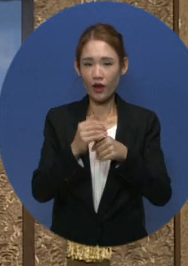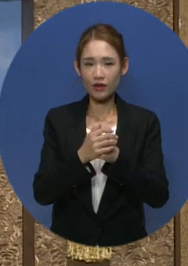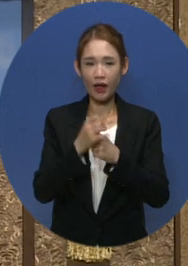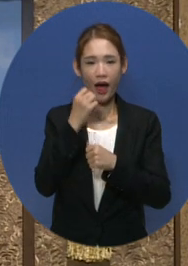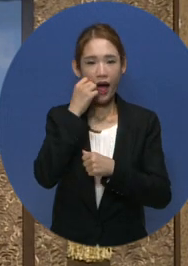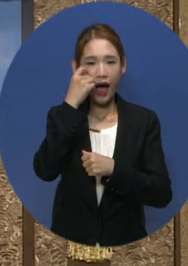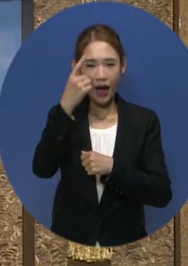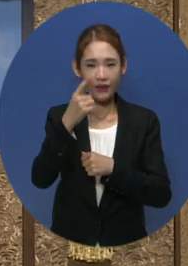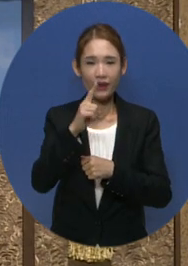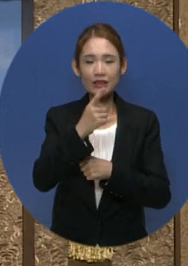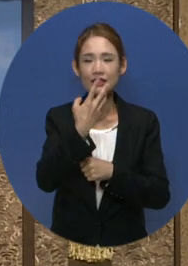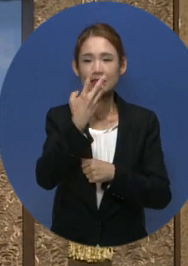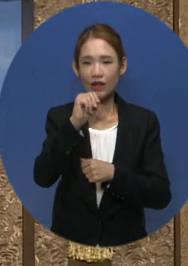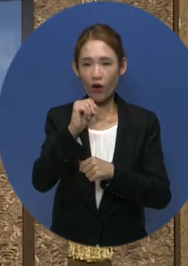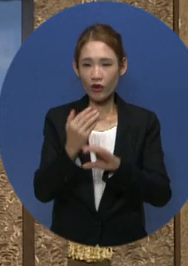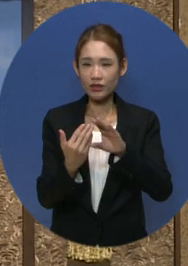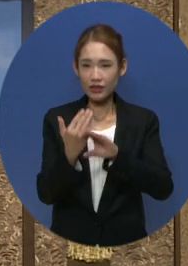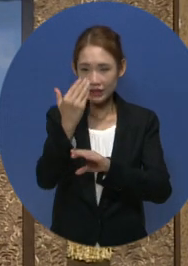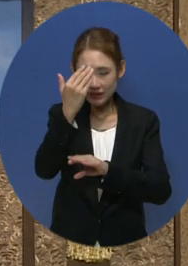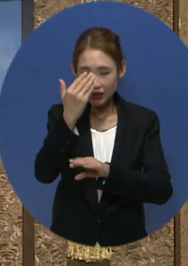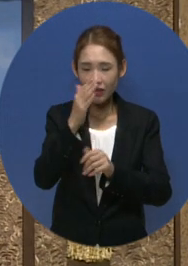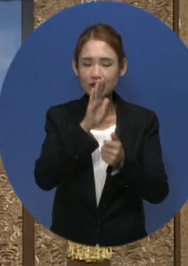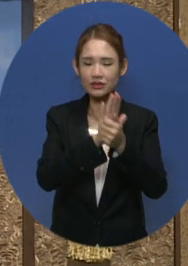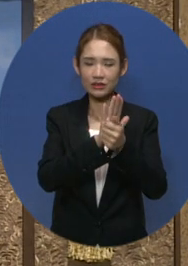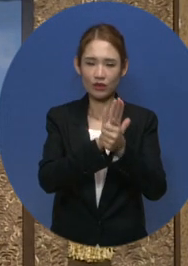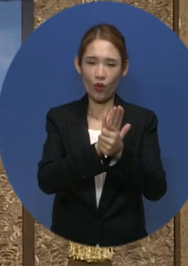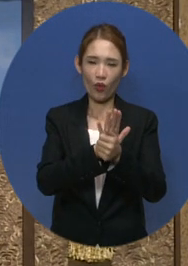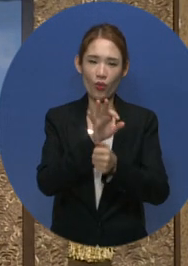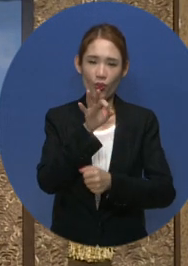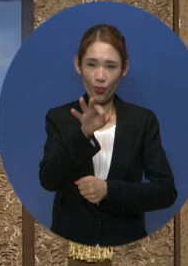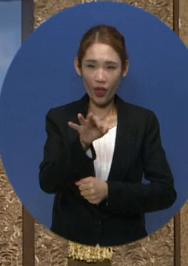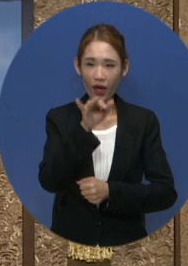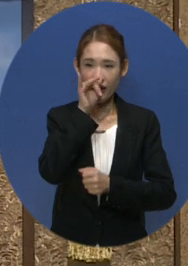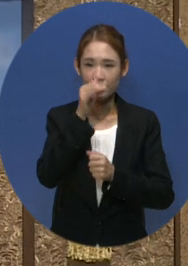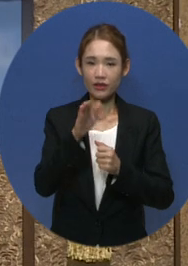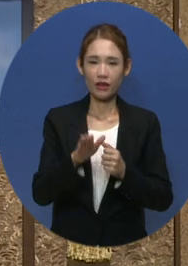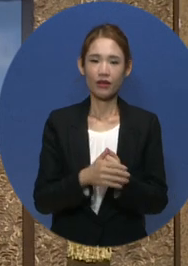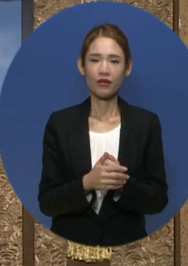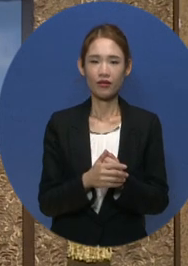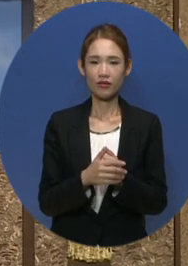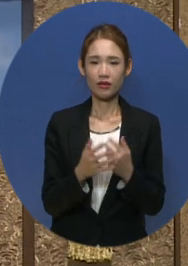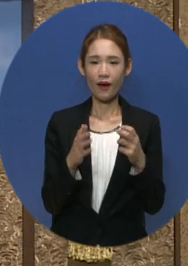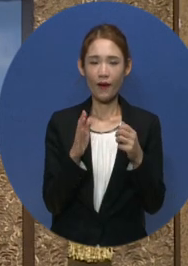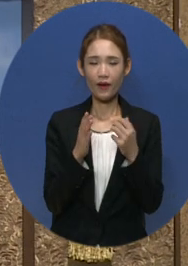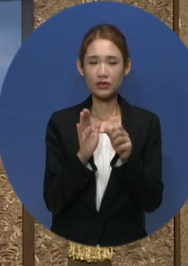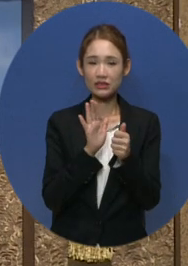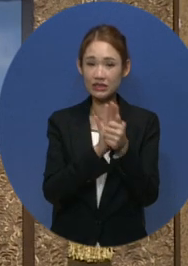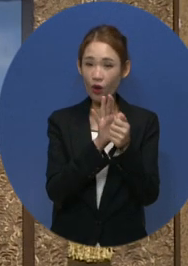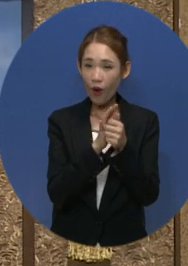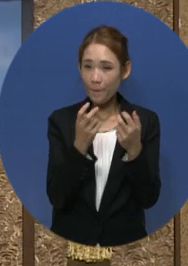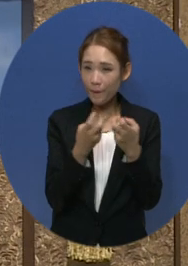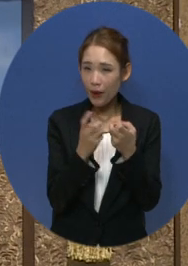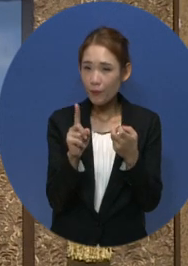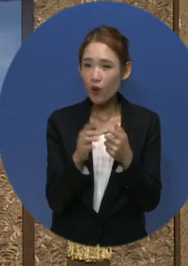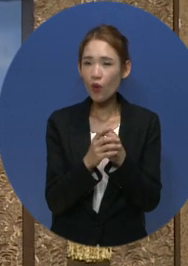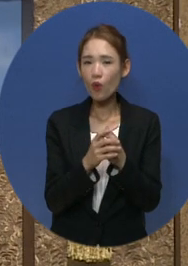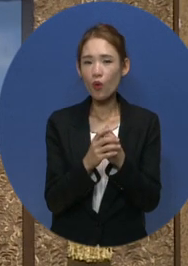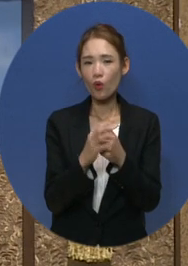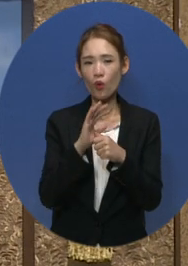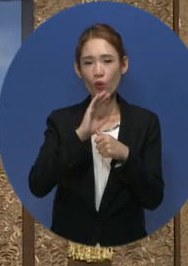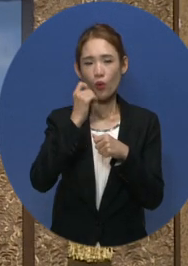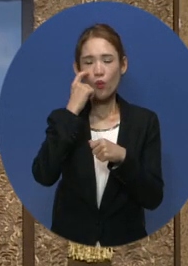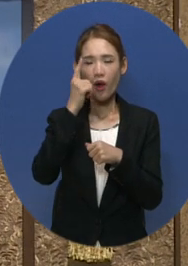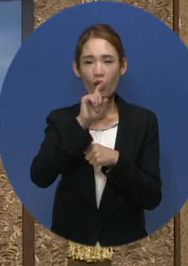한 1억 원 이상을 저희가 지원하죠. 예. 근데 어떻게 저희가 지원을 하냐면요. 네. 후원자를 저희가 모집을 해서 월